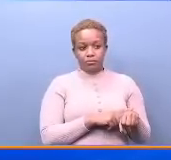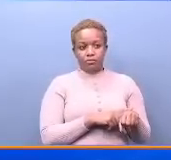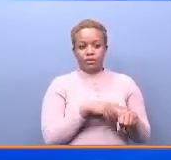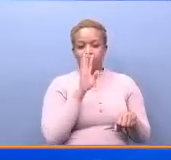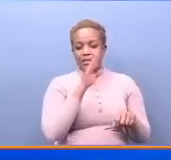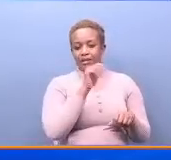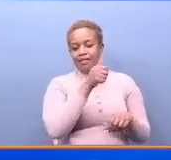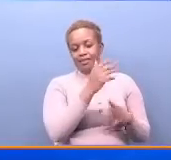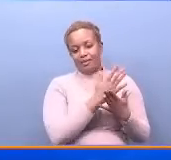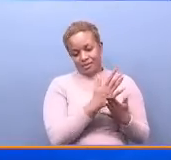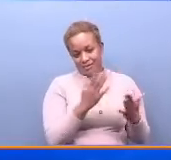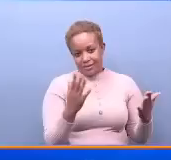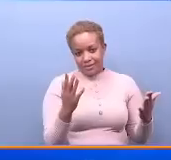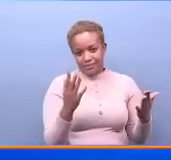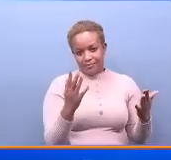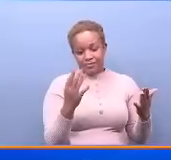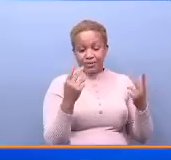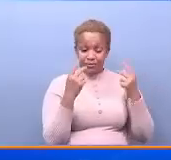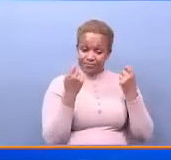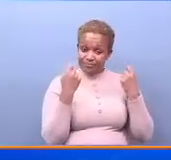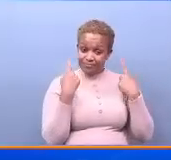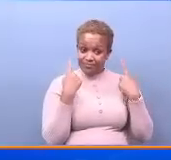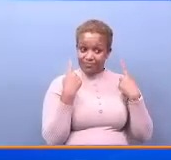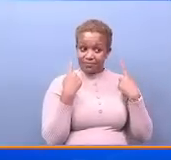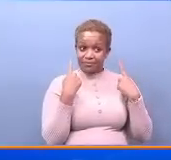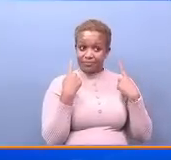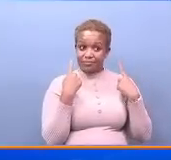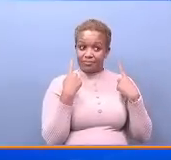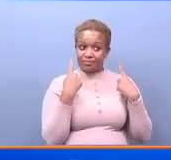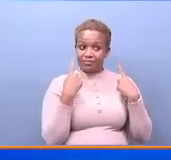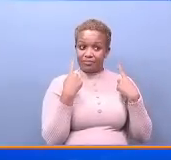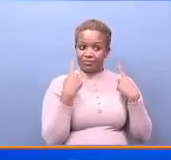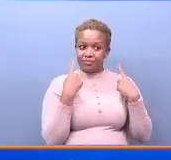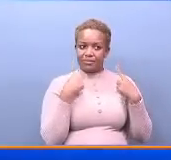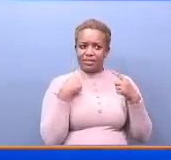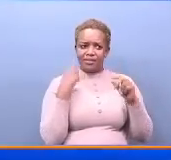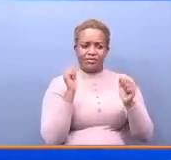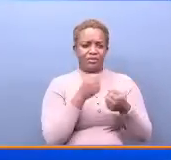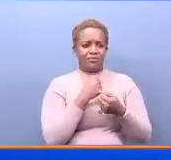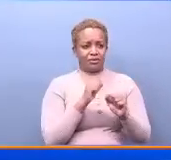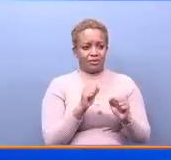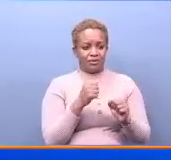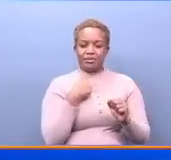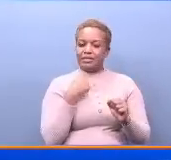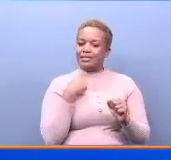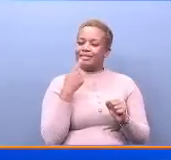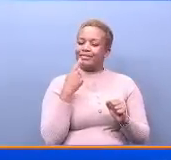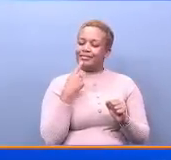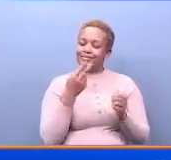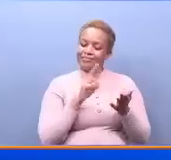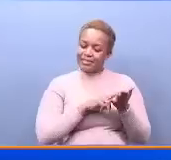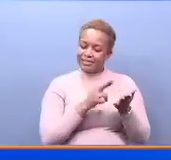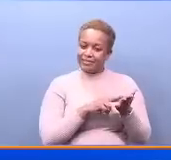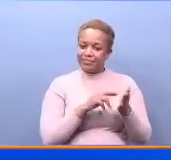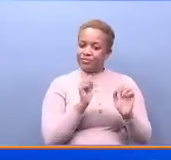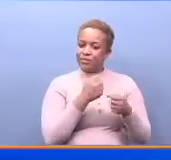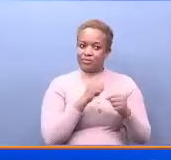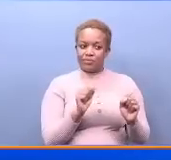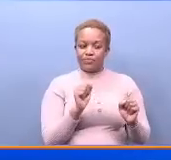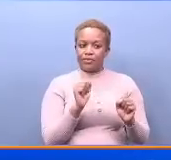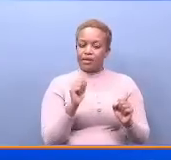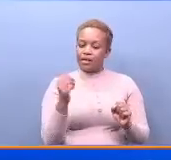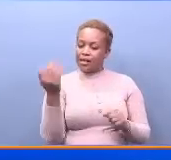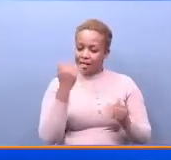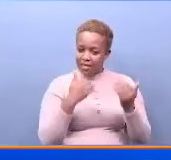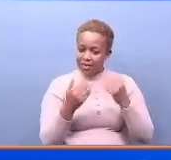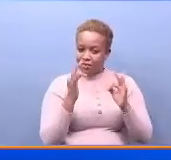mengine. Unaelewa? Na siwezi. Mara mbili tatu siwezi. Mmeshaongea na Kalonzo hii maneno? Akaniambia